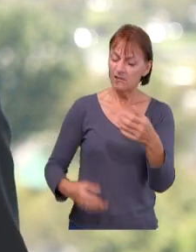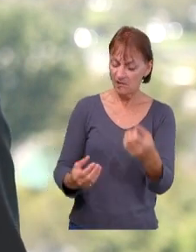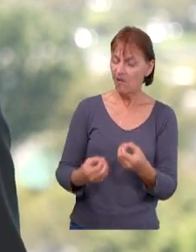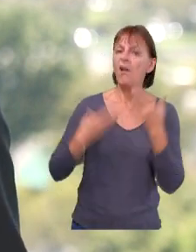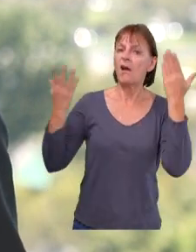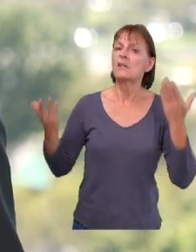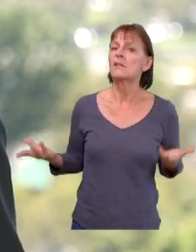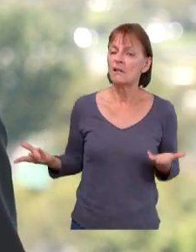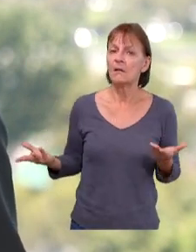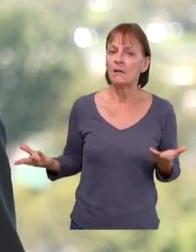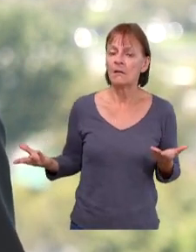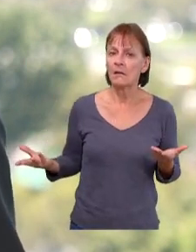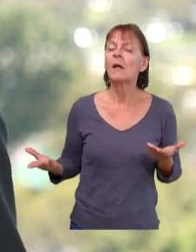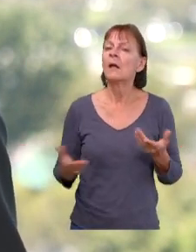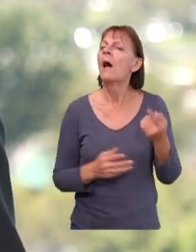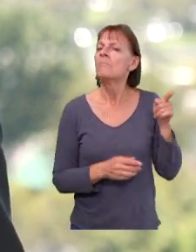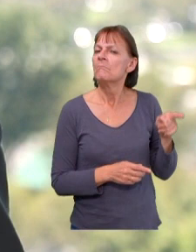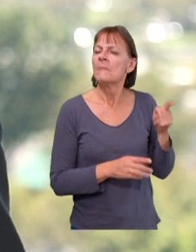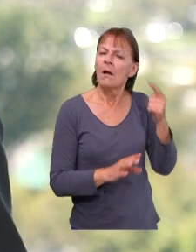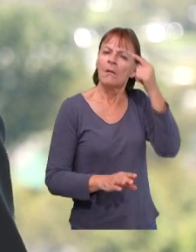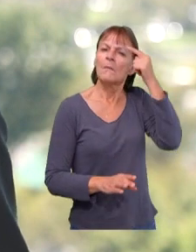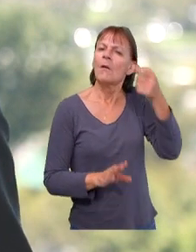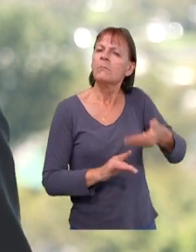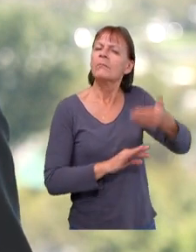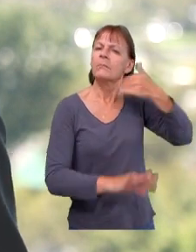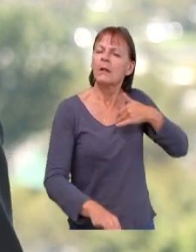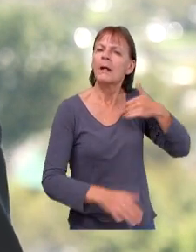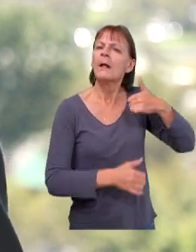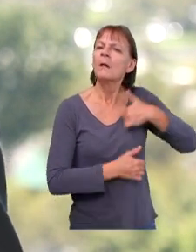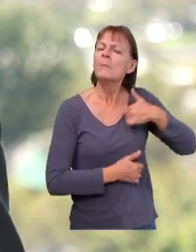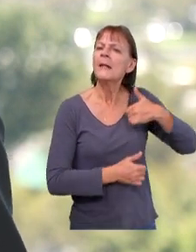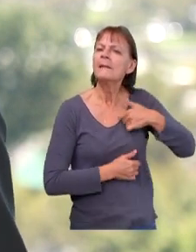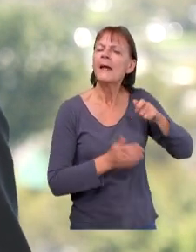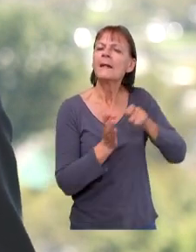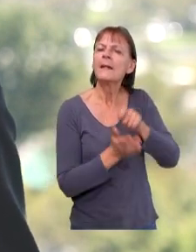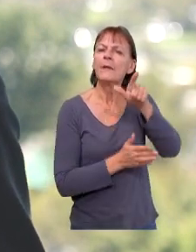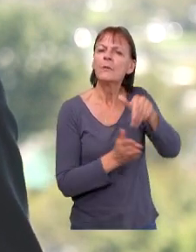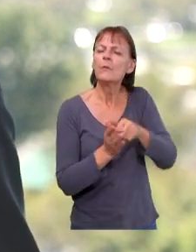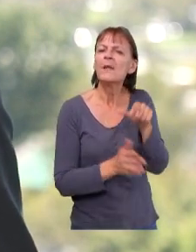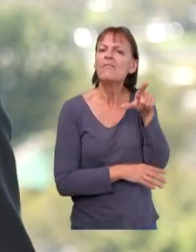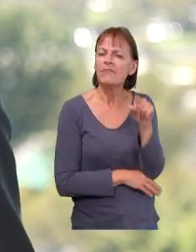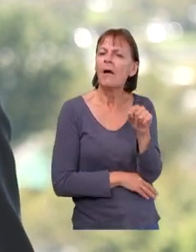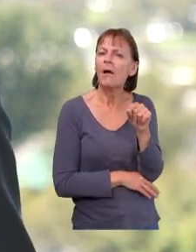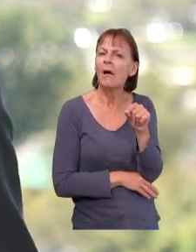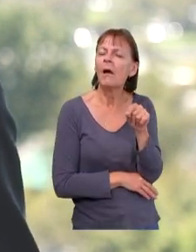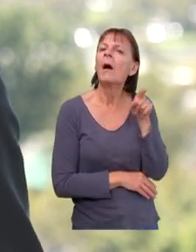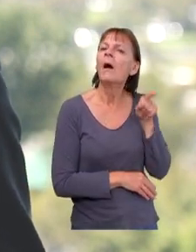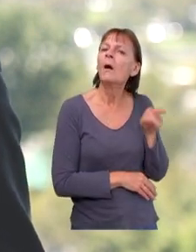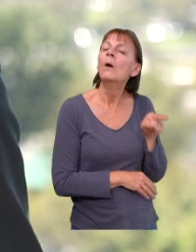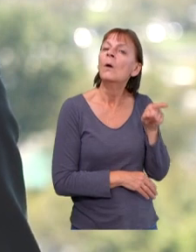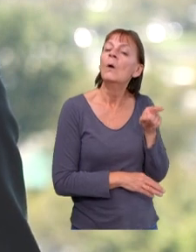tomber. Donald Trump fait référence à une opération militaire menée en 2020 au cours de laquelle il avait